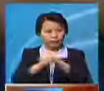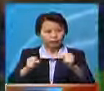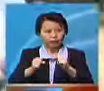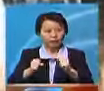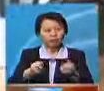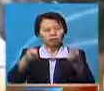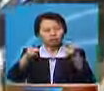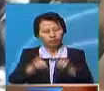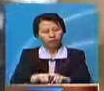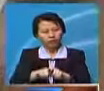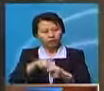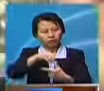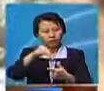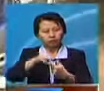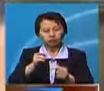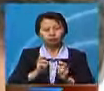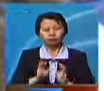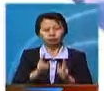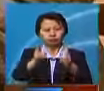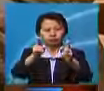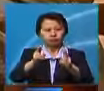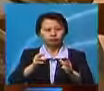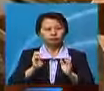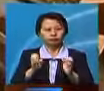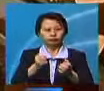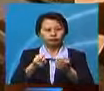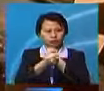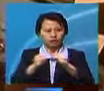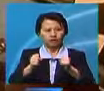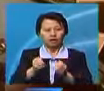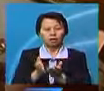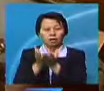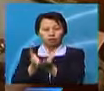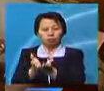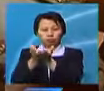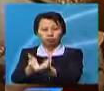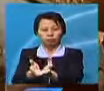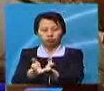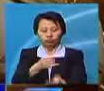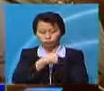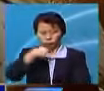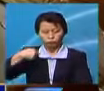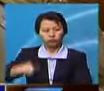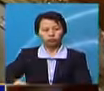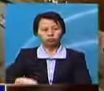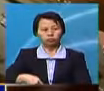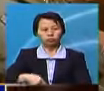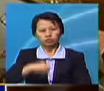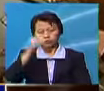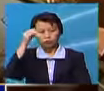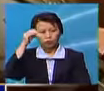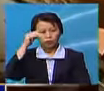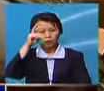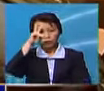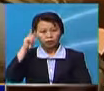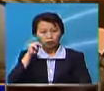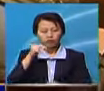adalah berlaku ataupun rescue oleh bot Vietnam China itu adalah di kawasan kita.